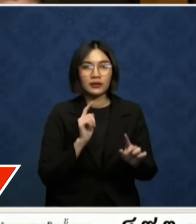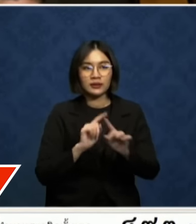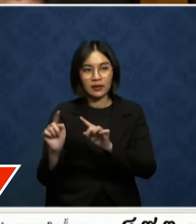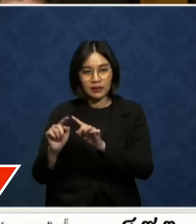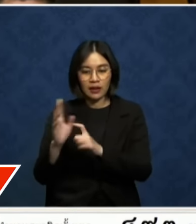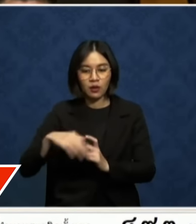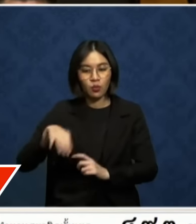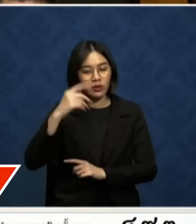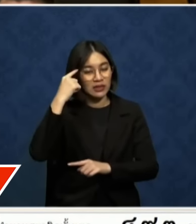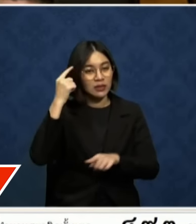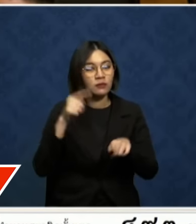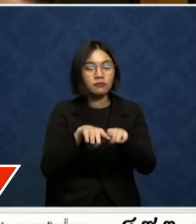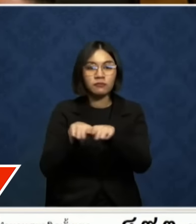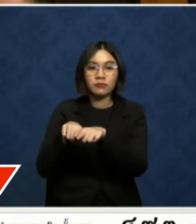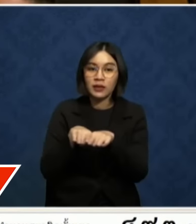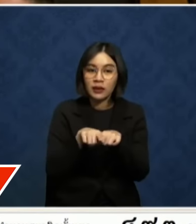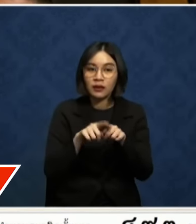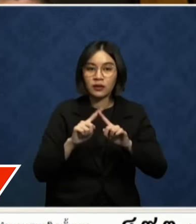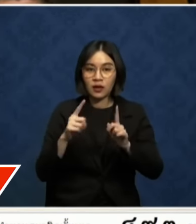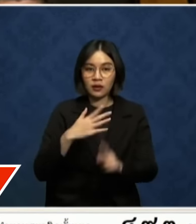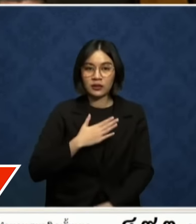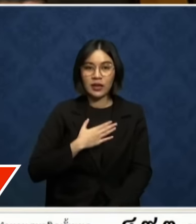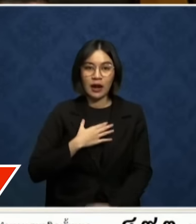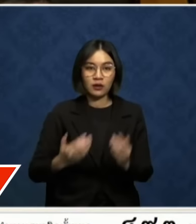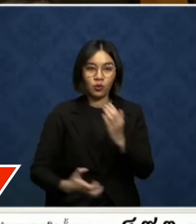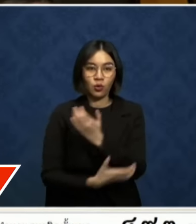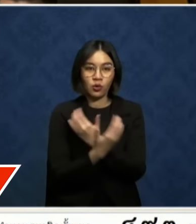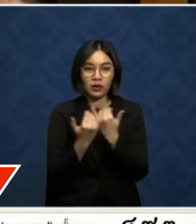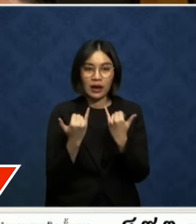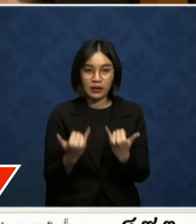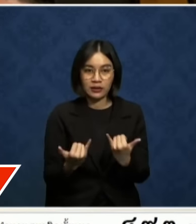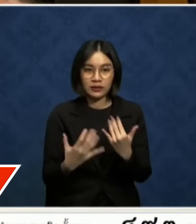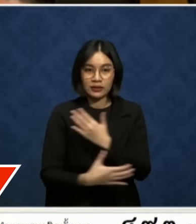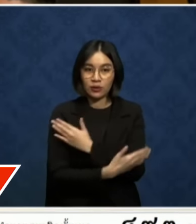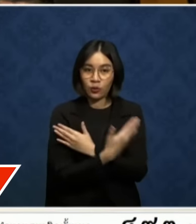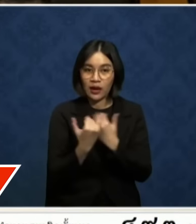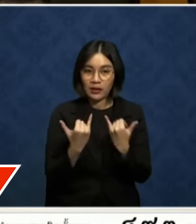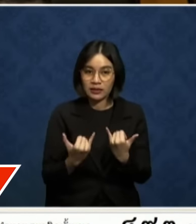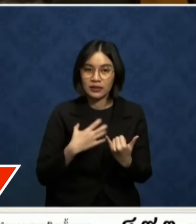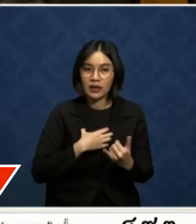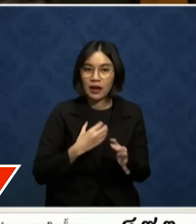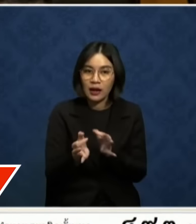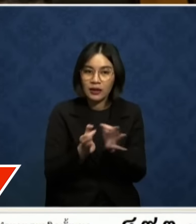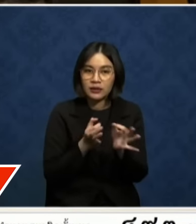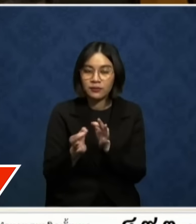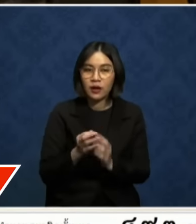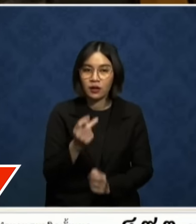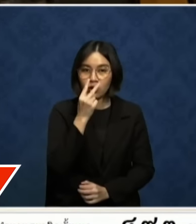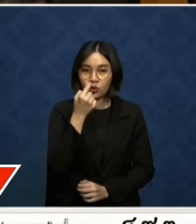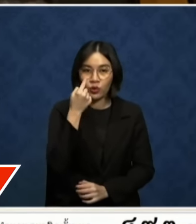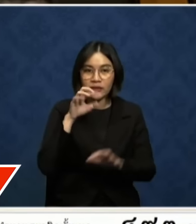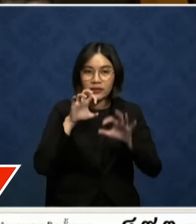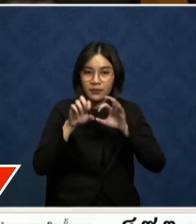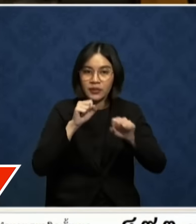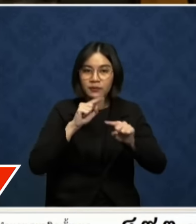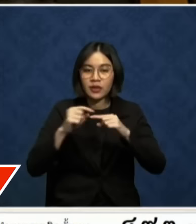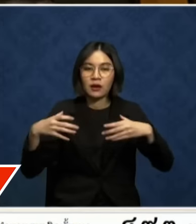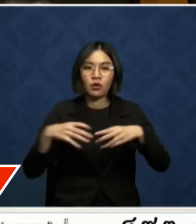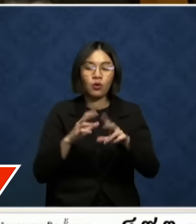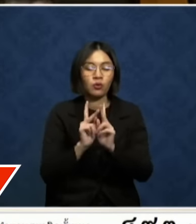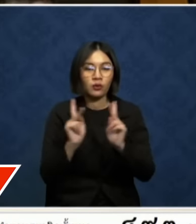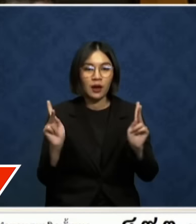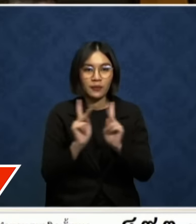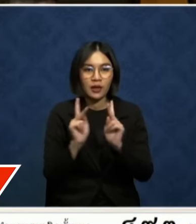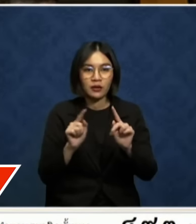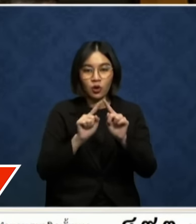าจะเห็นตรงกันนะครับแต่ผมอยากจะใช้โอกาสนี้ในการอธิบายนะครับว่าถ้าเราดูข้อสังเกตนะครับของคณะกรรมการ